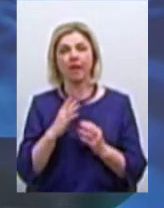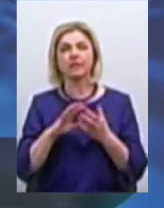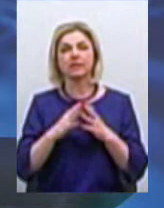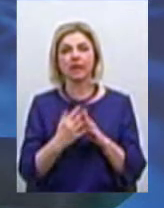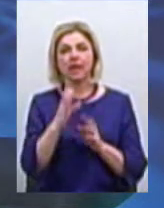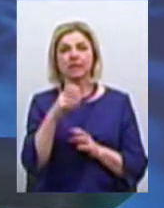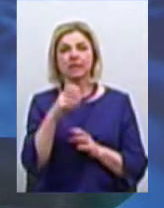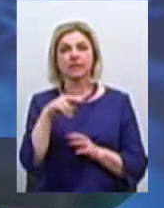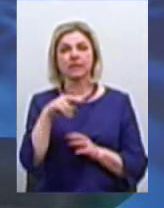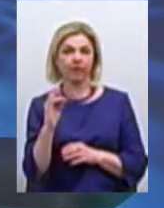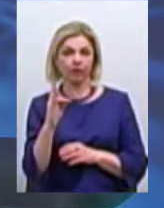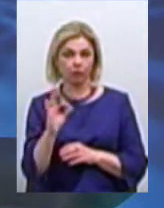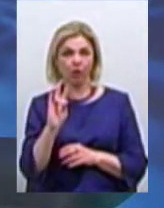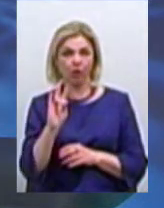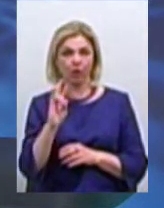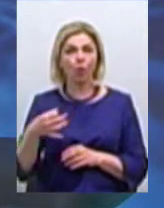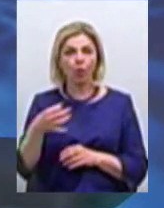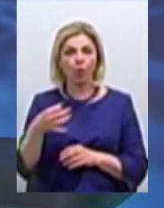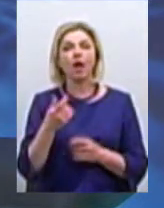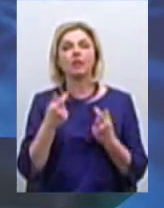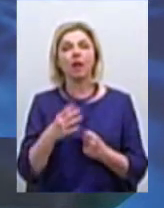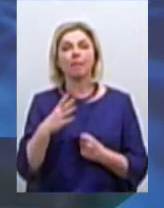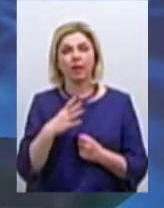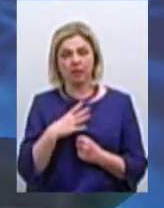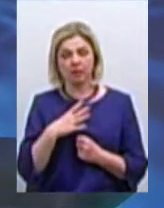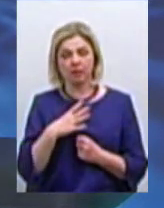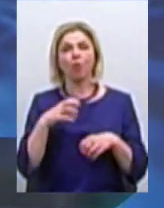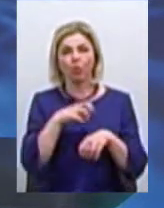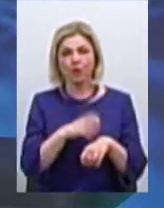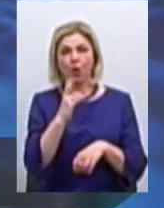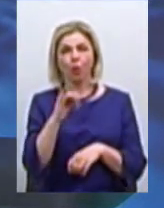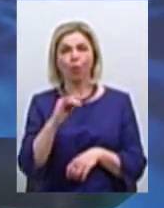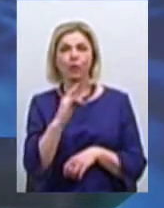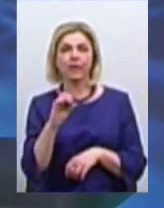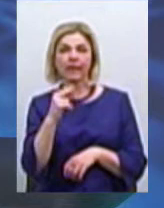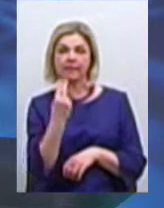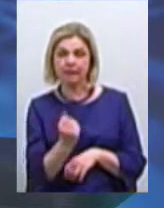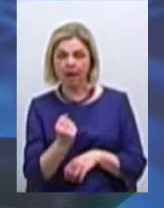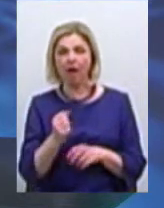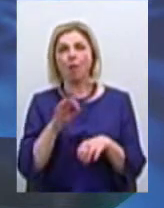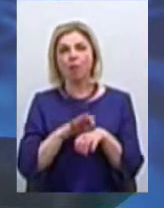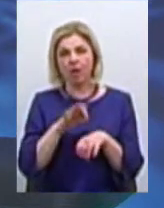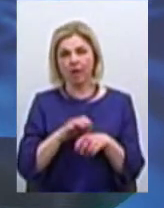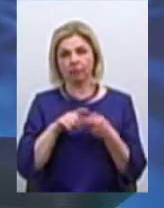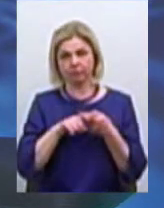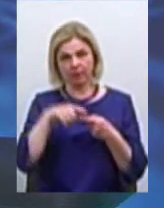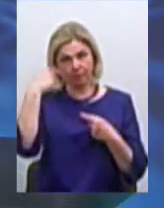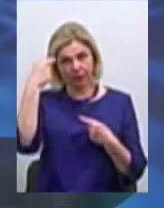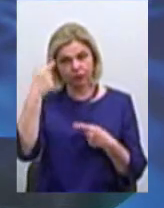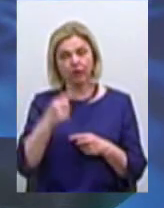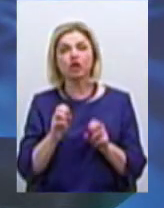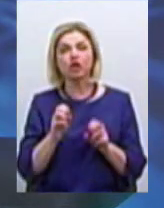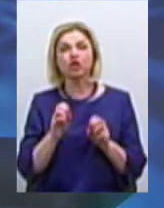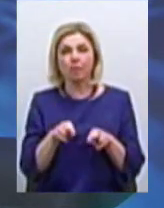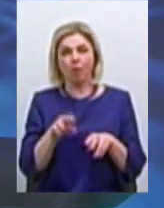Сливино Миколаївського району, де чоловіка кусила куниця хвора на сказ. Чим небезпечний сказ для людей і тварин?